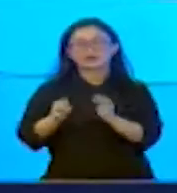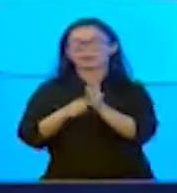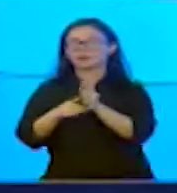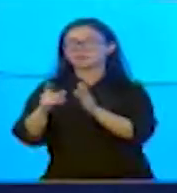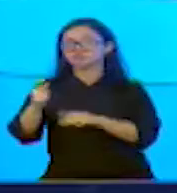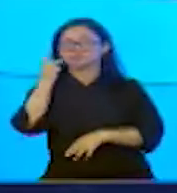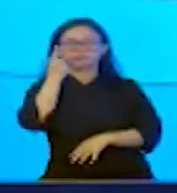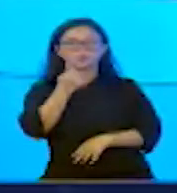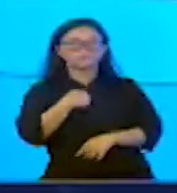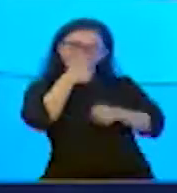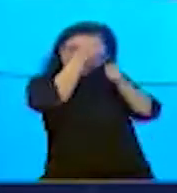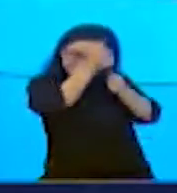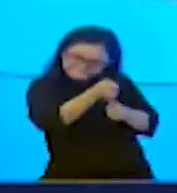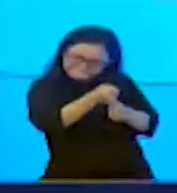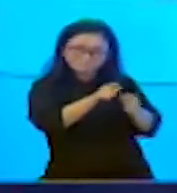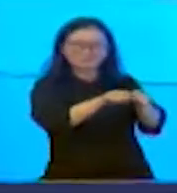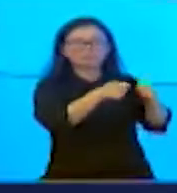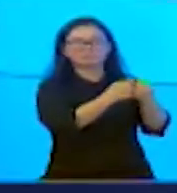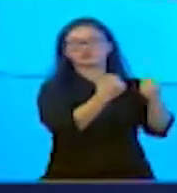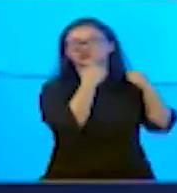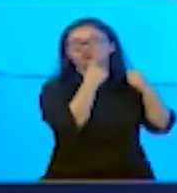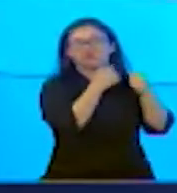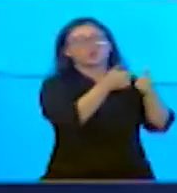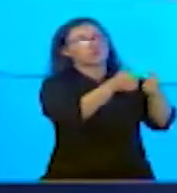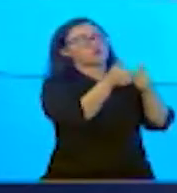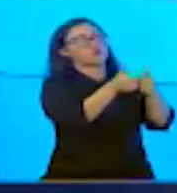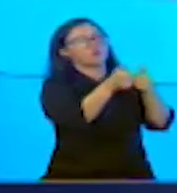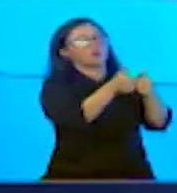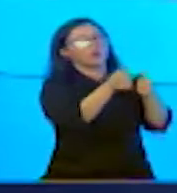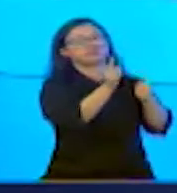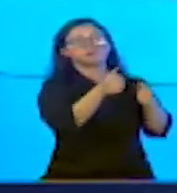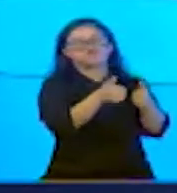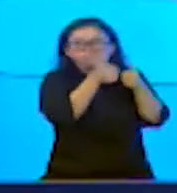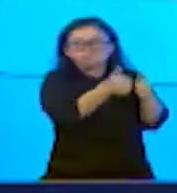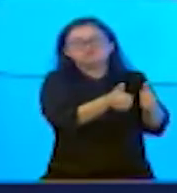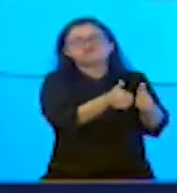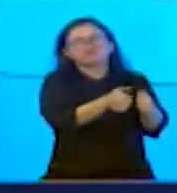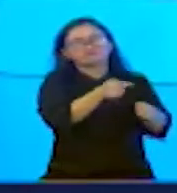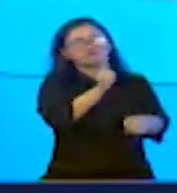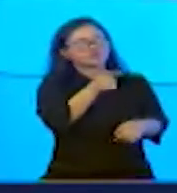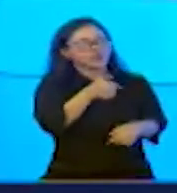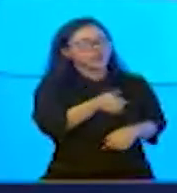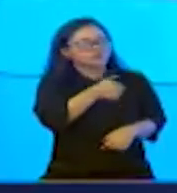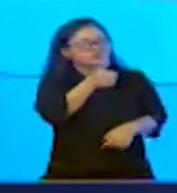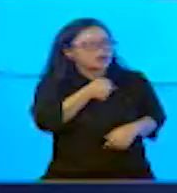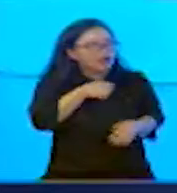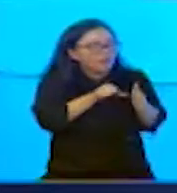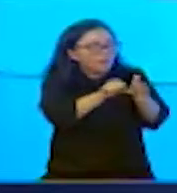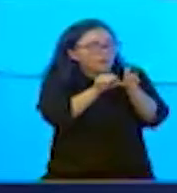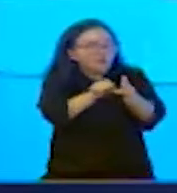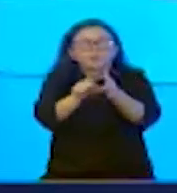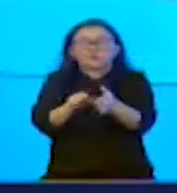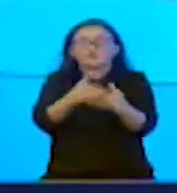sangat mengapresiasi tim medis Indonesia sebagai pahlawan garda terdepan dalam merawat pasien yang terdampak